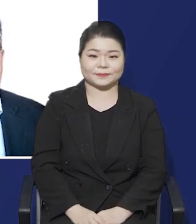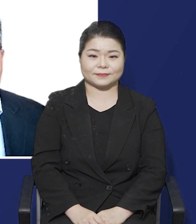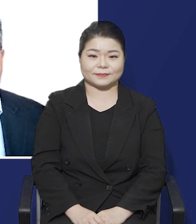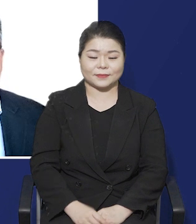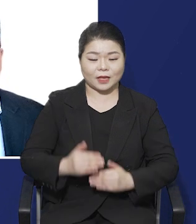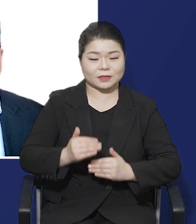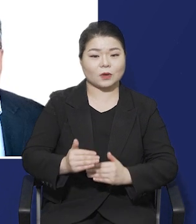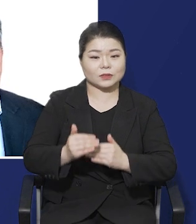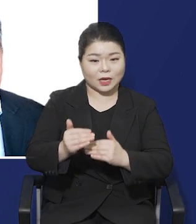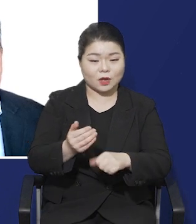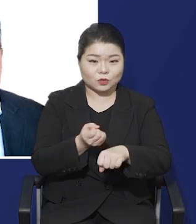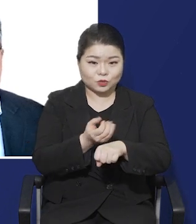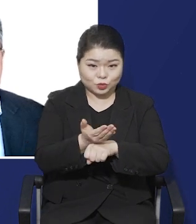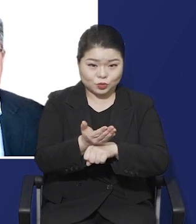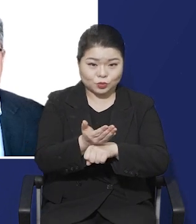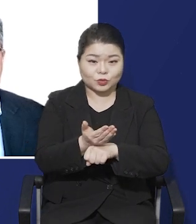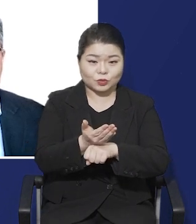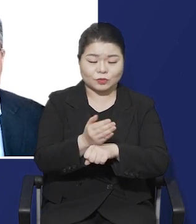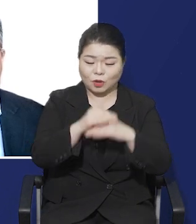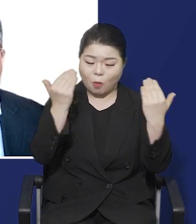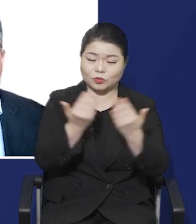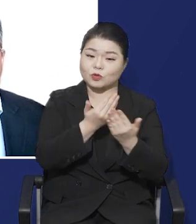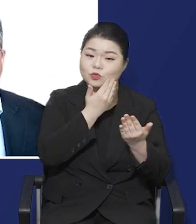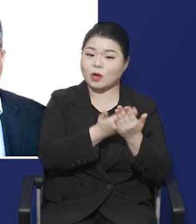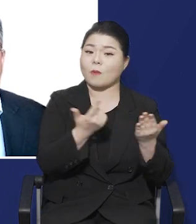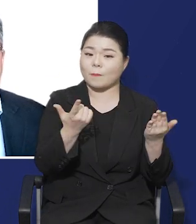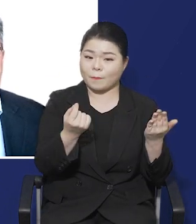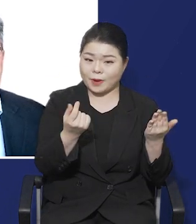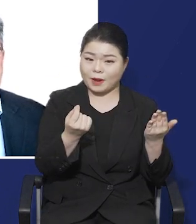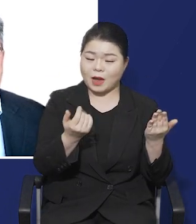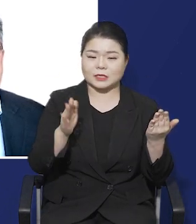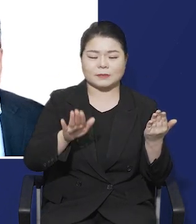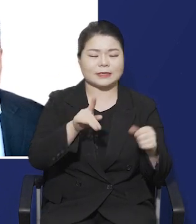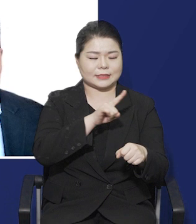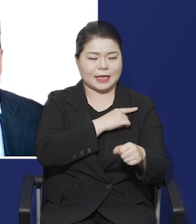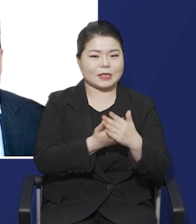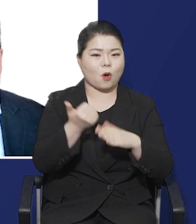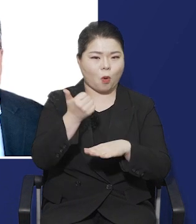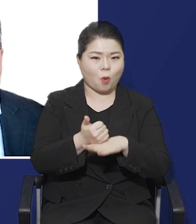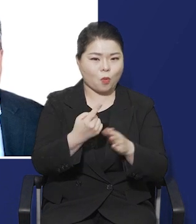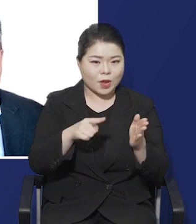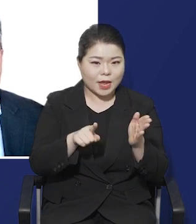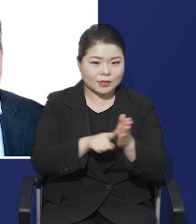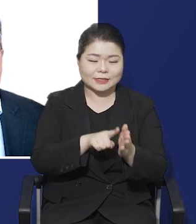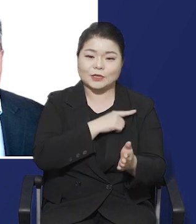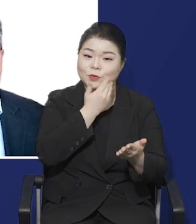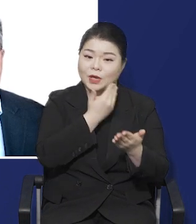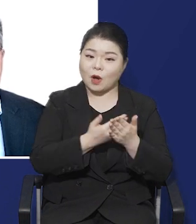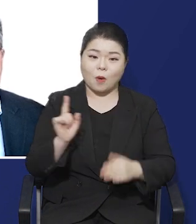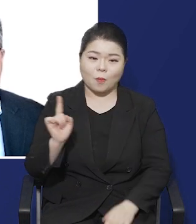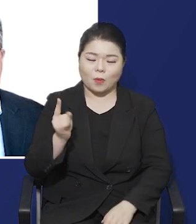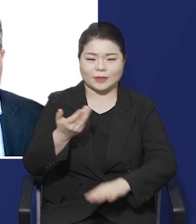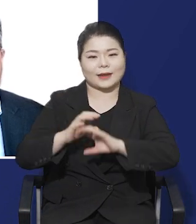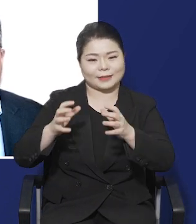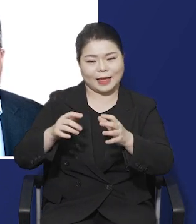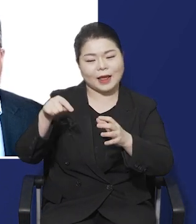이러한 절차가 수출을 위해 모두 다 중요한 건 사실입니다. 그렇지만 수출의 성공을 위해서 가장 선행되어야 될 절차가 바로 해외